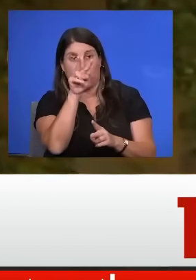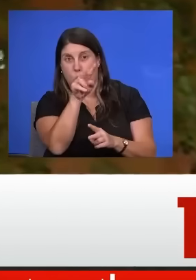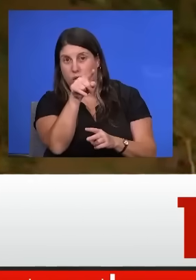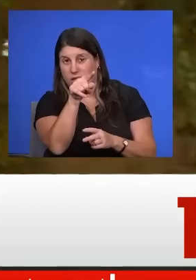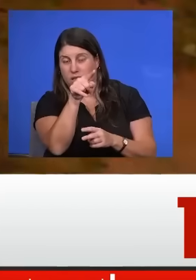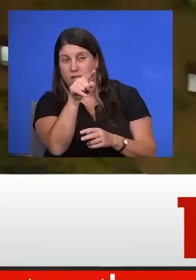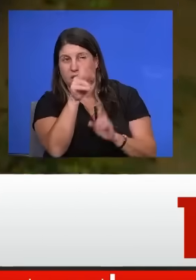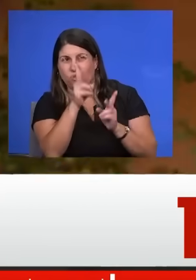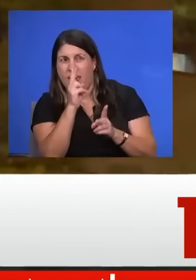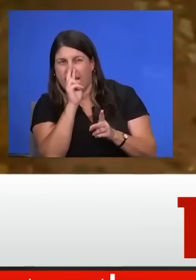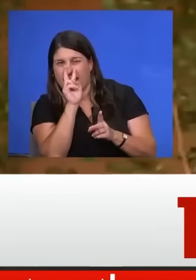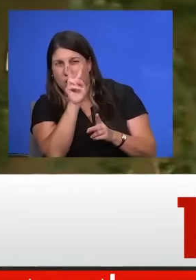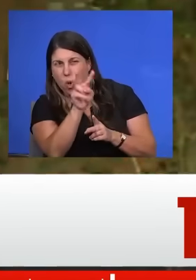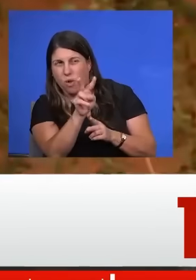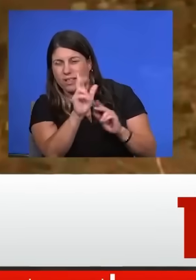לראות את הבניין